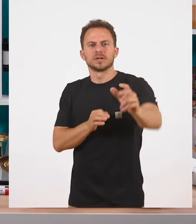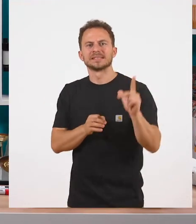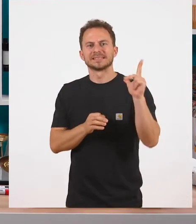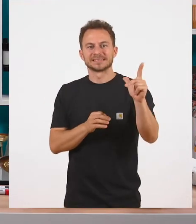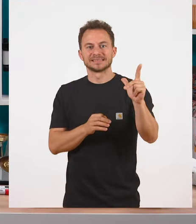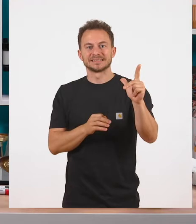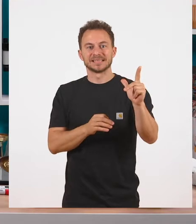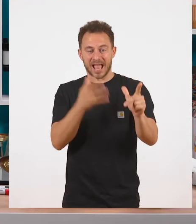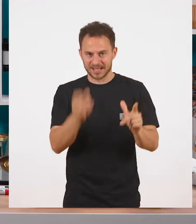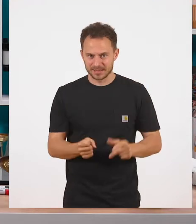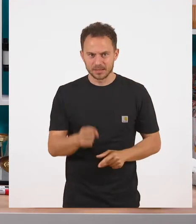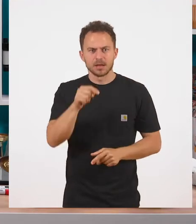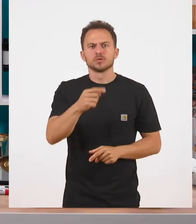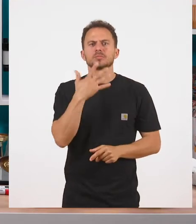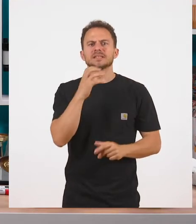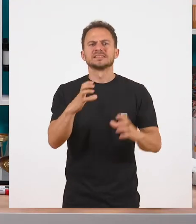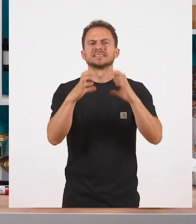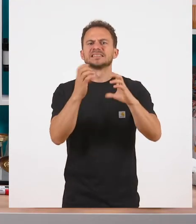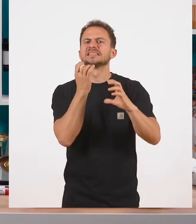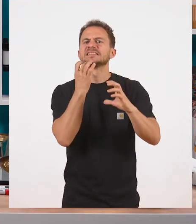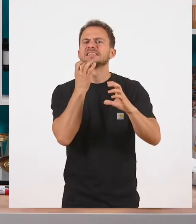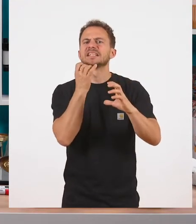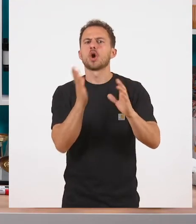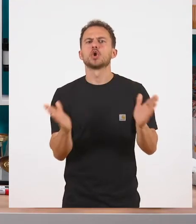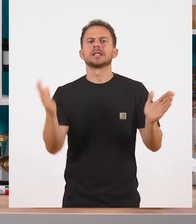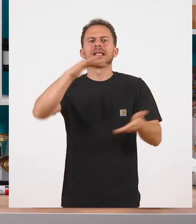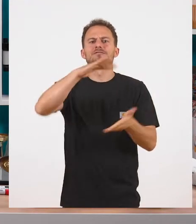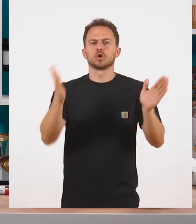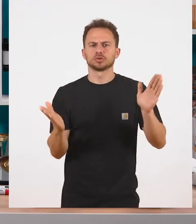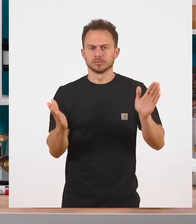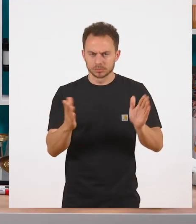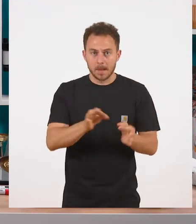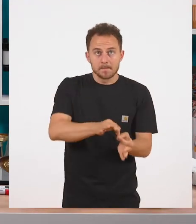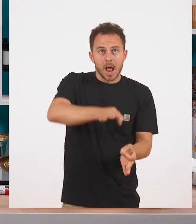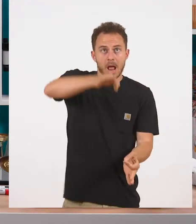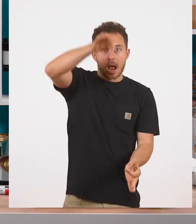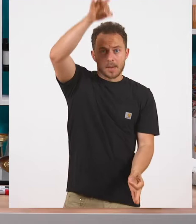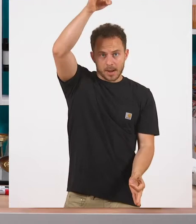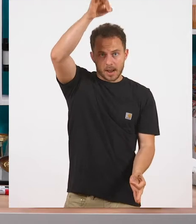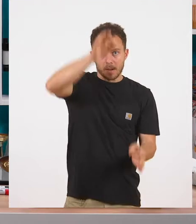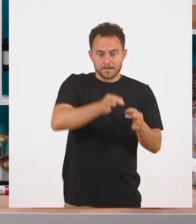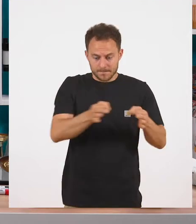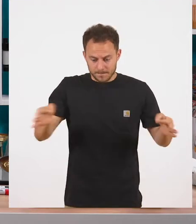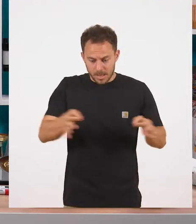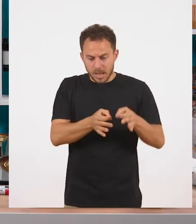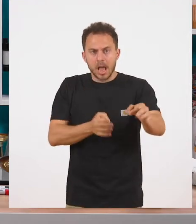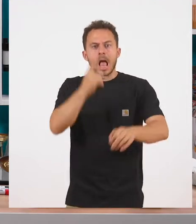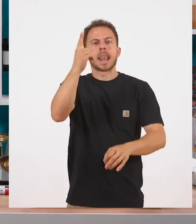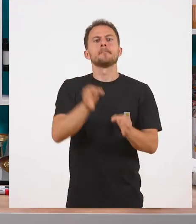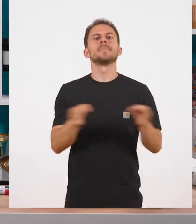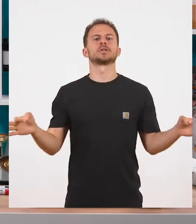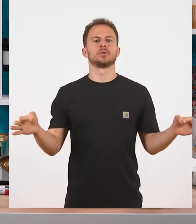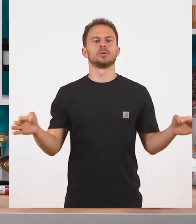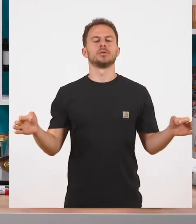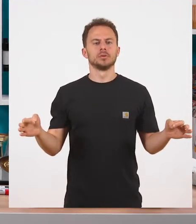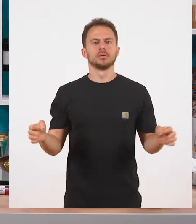είναι? Ένα γεωμετρικό στερεό, ένα σκύβος με πλευρά, με διαστάσεις ενός μέτρου. Αυτό